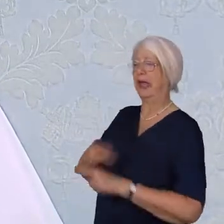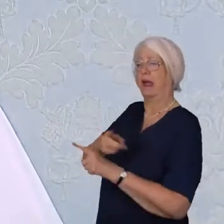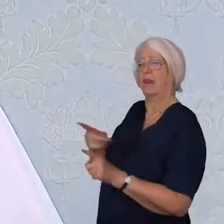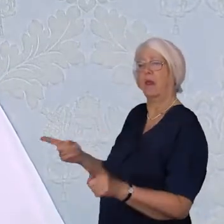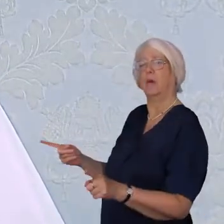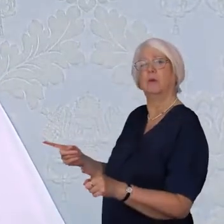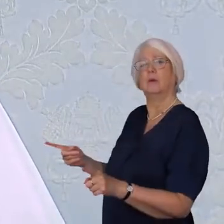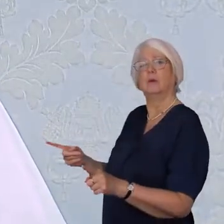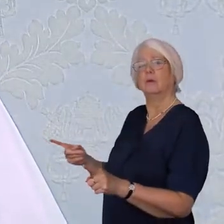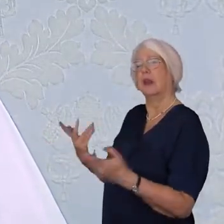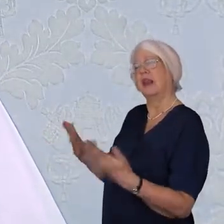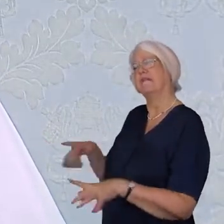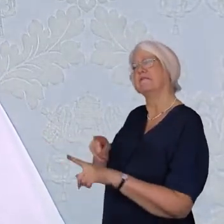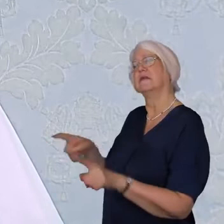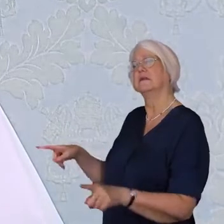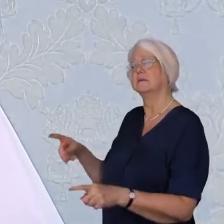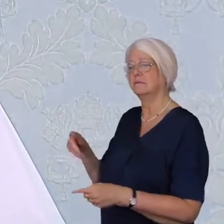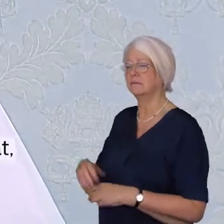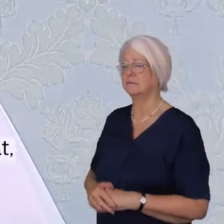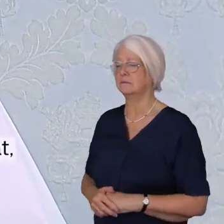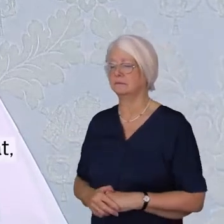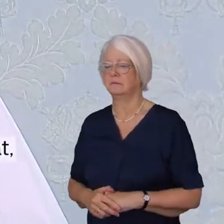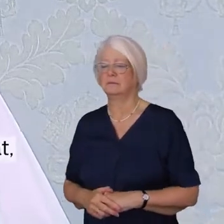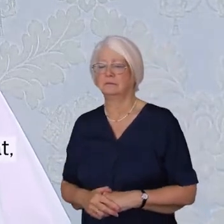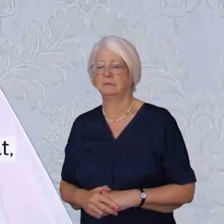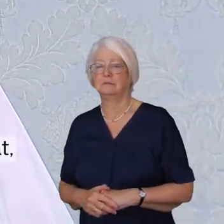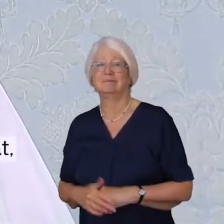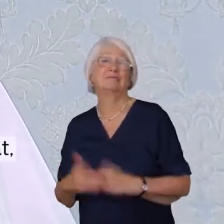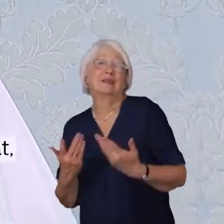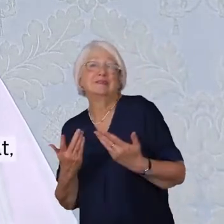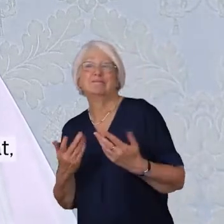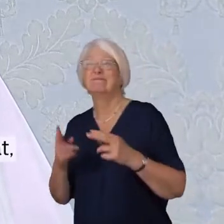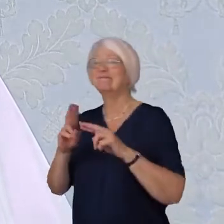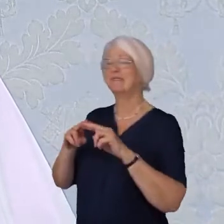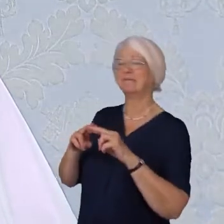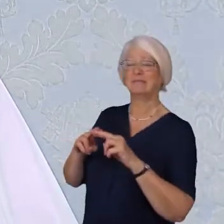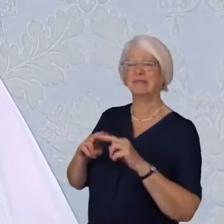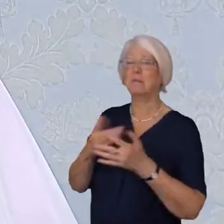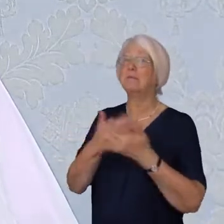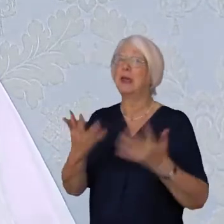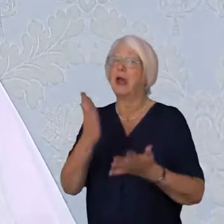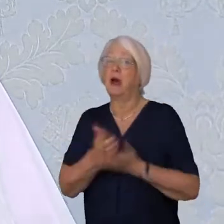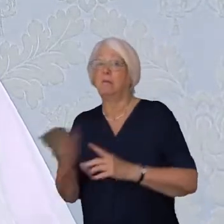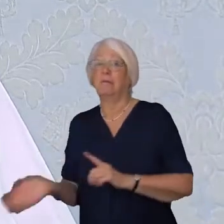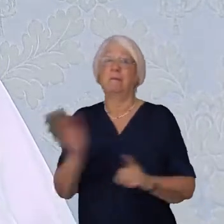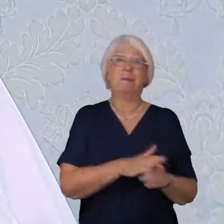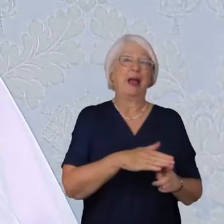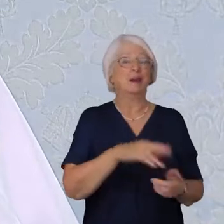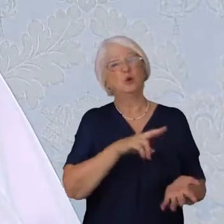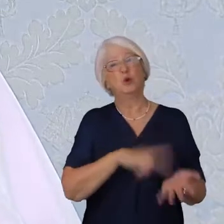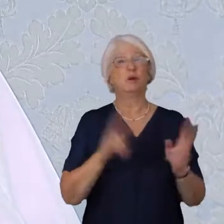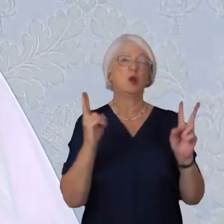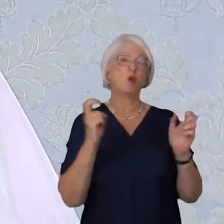chi è rimasto indietro. E anche se tanti faranno così, il Signore ci